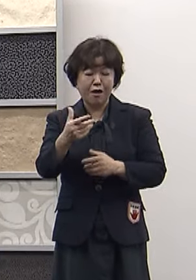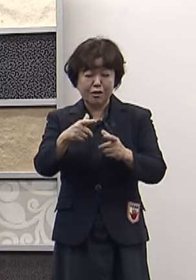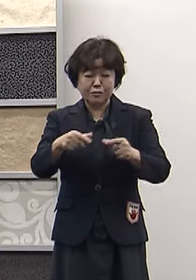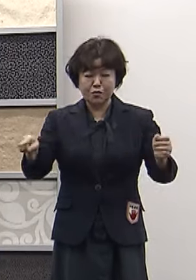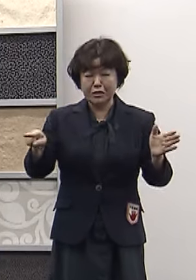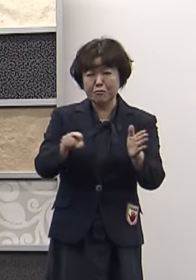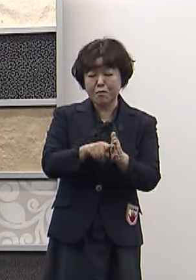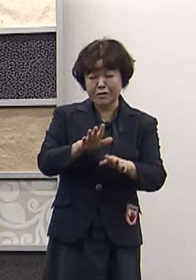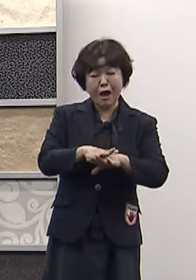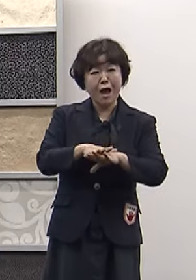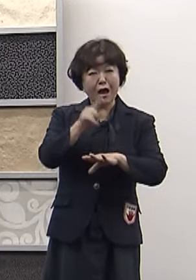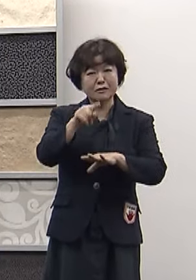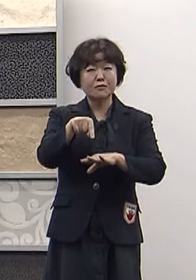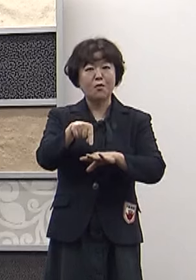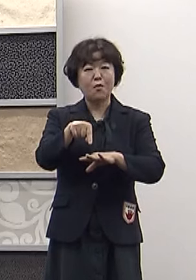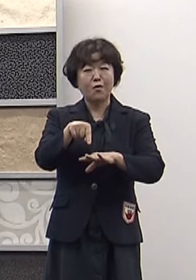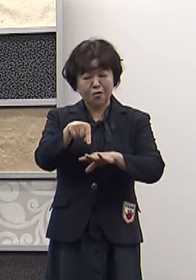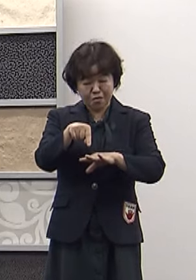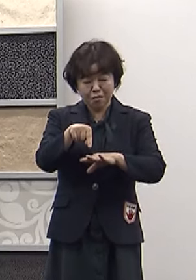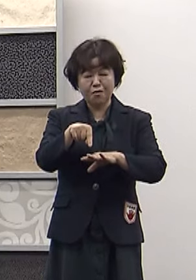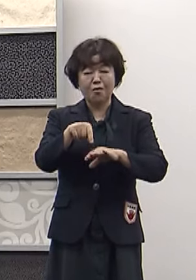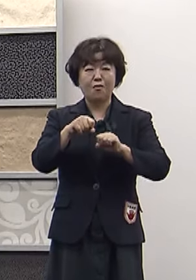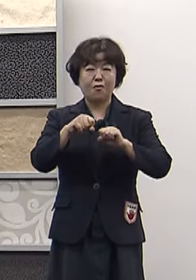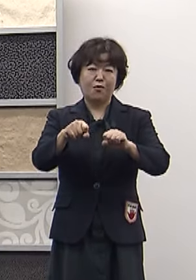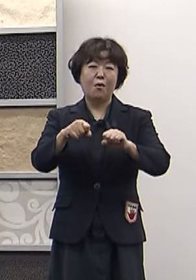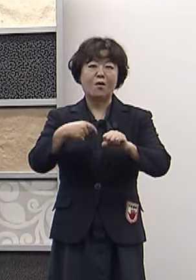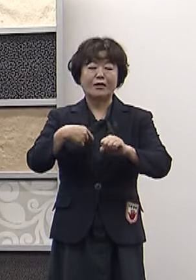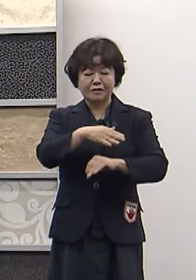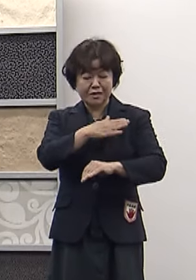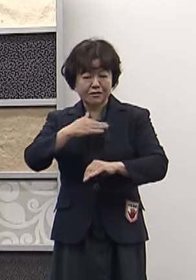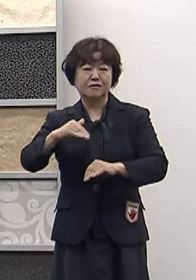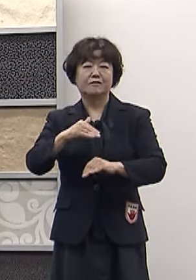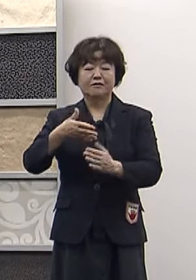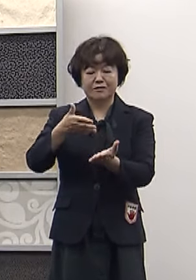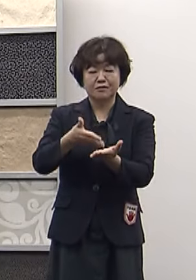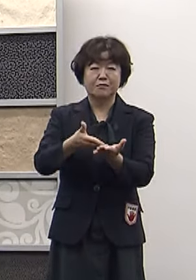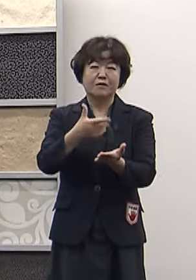きまして、私どもの考えをしっかり説明をしてまいりたいと思います。